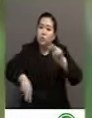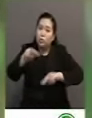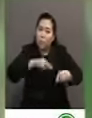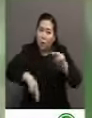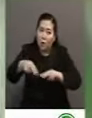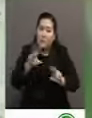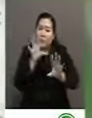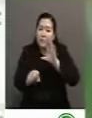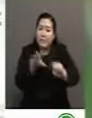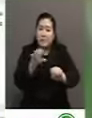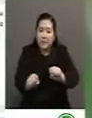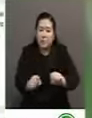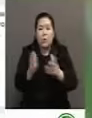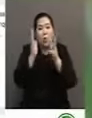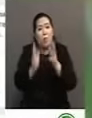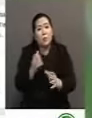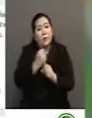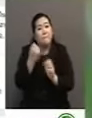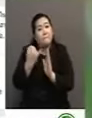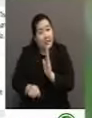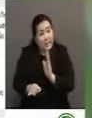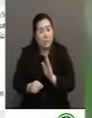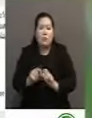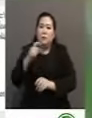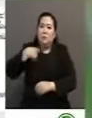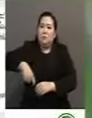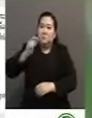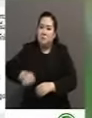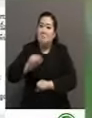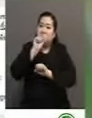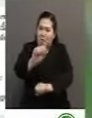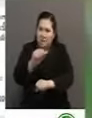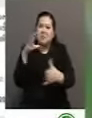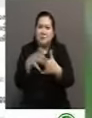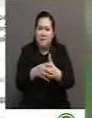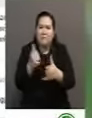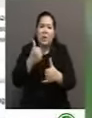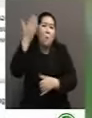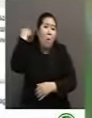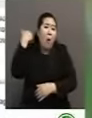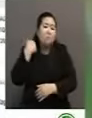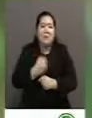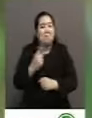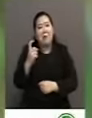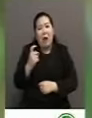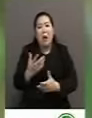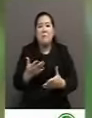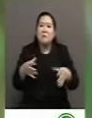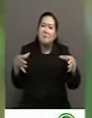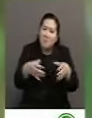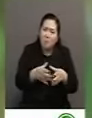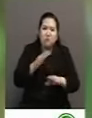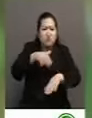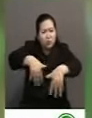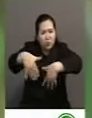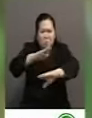จับกลุ่มผู้ต้องหาหรือว่าจำเลยที่หนีหมายศาลซึ่งที่ผ่านมาทำไม่ได้เพราะมีการตั้งรัฐอิสระตั้งพอมค่ายระดมมวลช